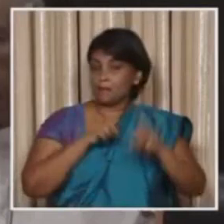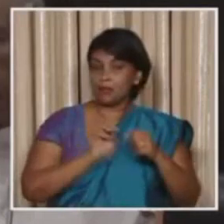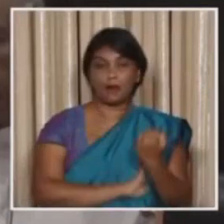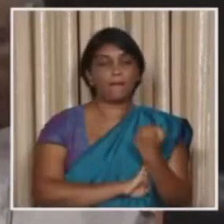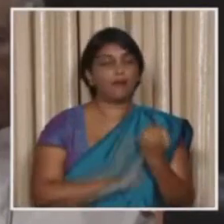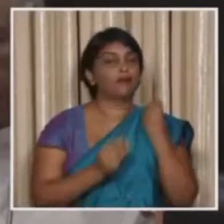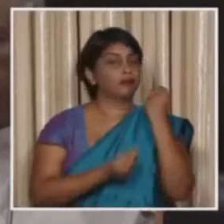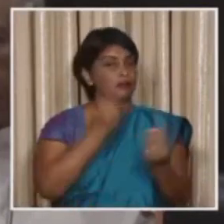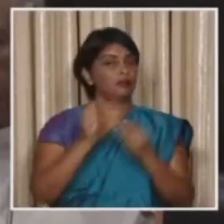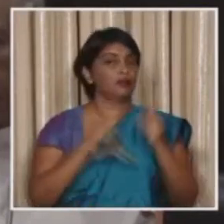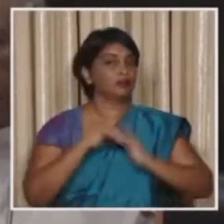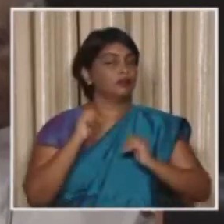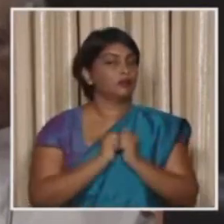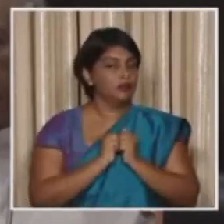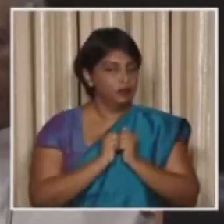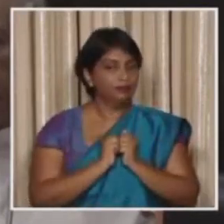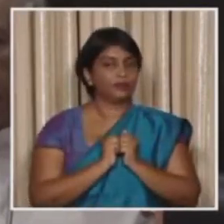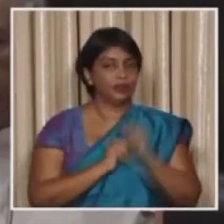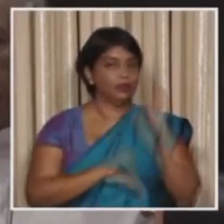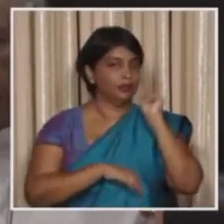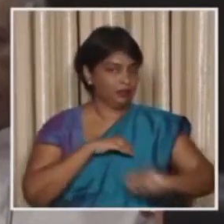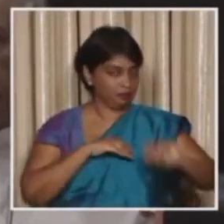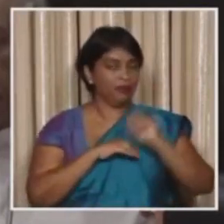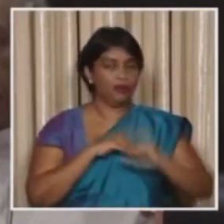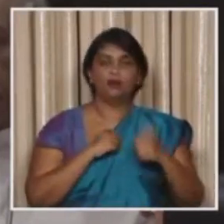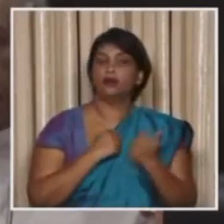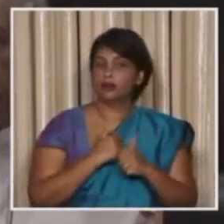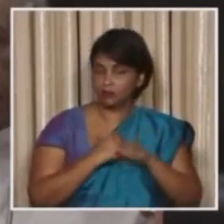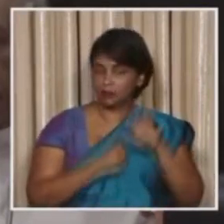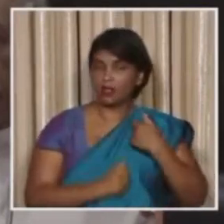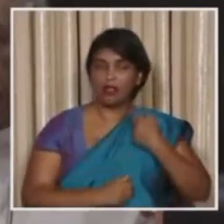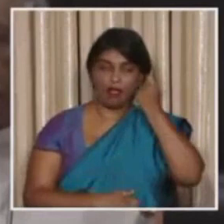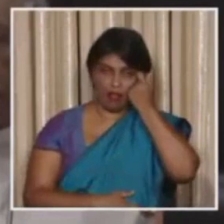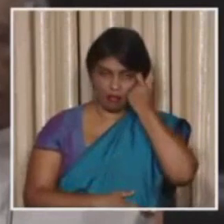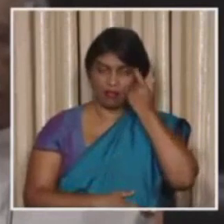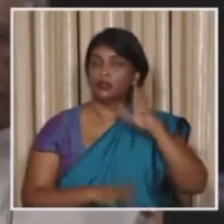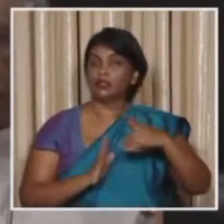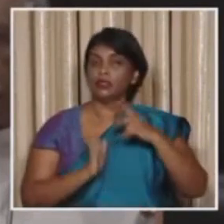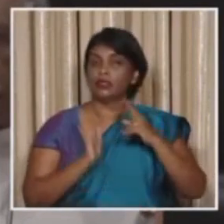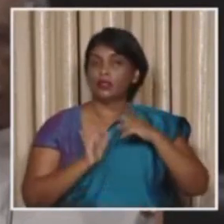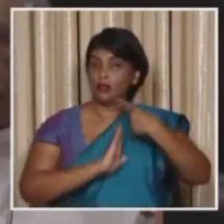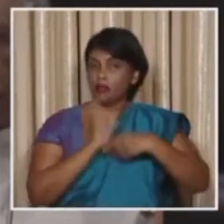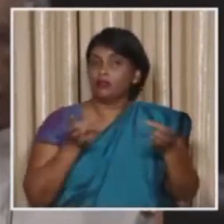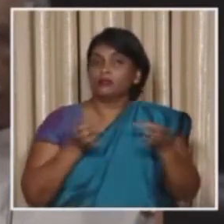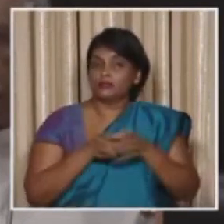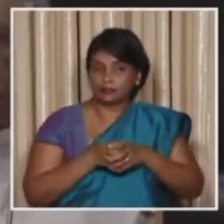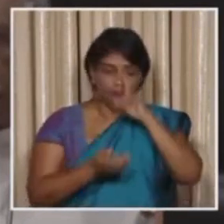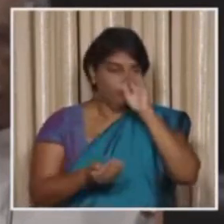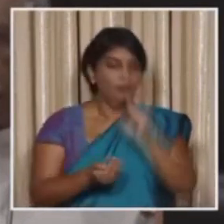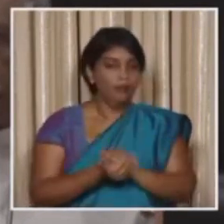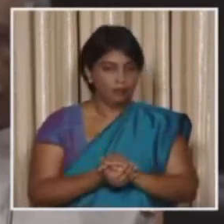බලය ලබා දීමේ ක්‍රමවේදය සහ සැලසුම් සකස් කිරීම බව මගේ අදහසයි. ජාතික එකමුතුව ආරක්ෂා